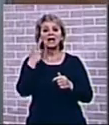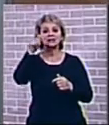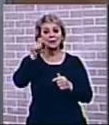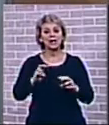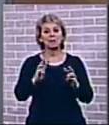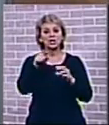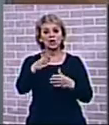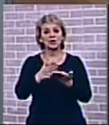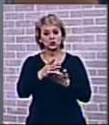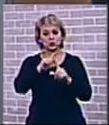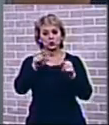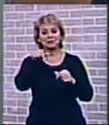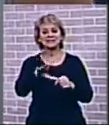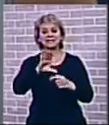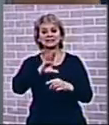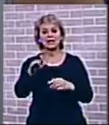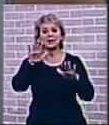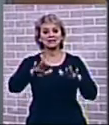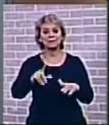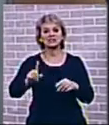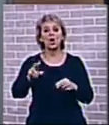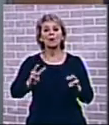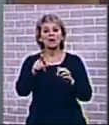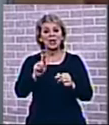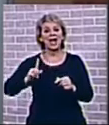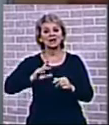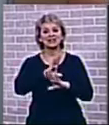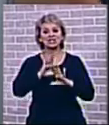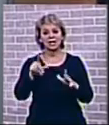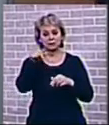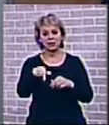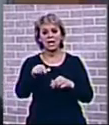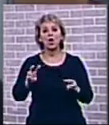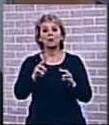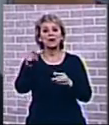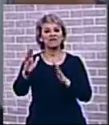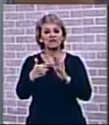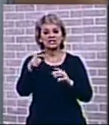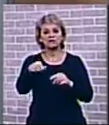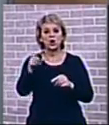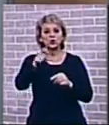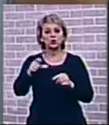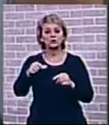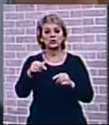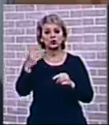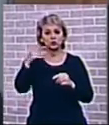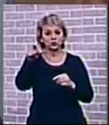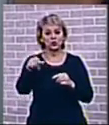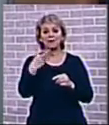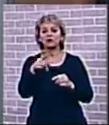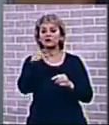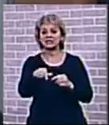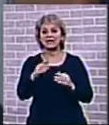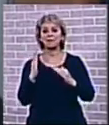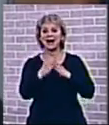приехала пожарная служба, здесь даже не было на месте пожара, даже охраны еще не было. Пожарных вызвали люди